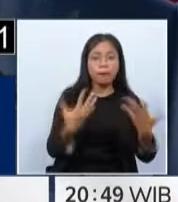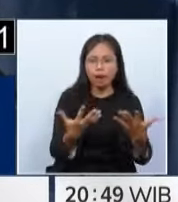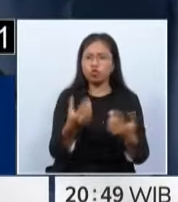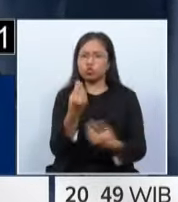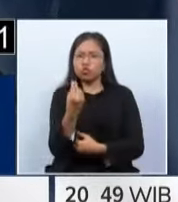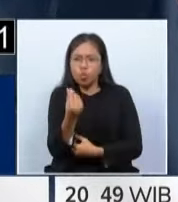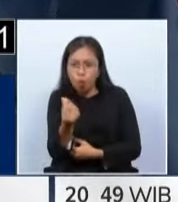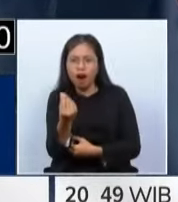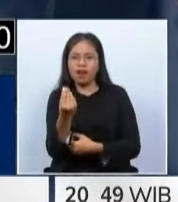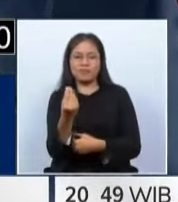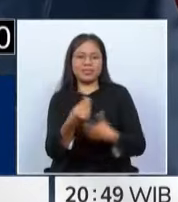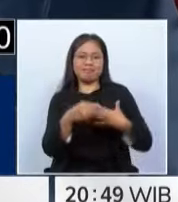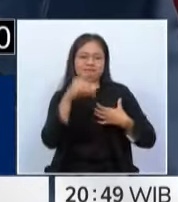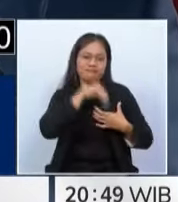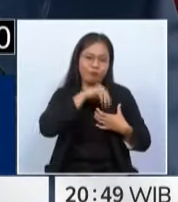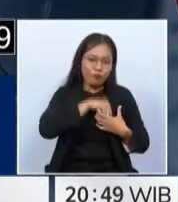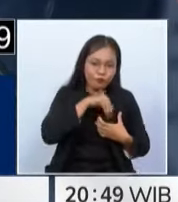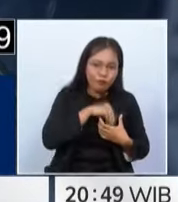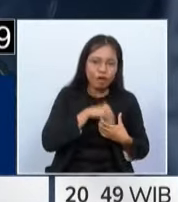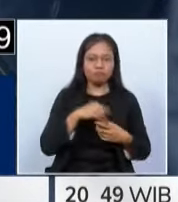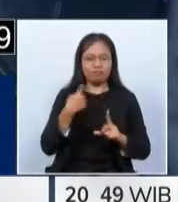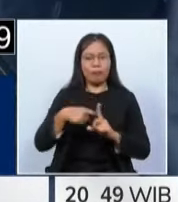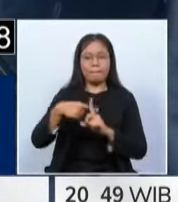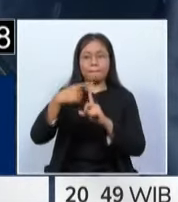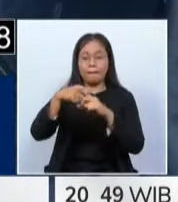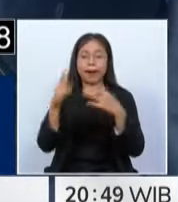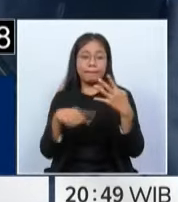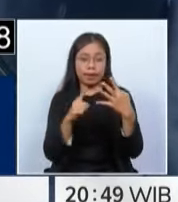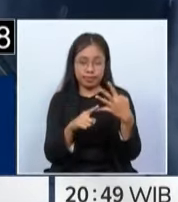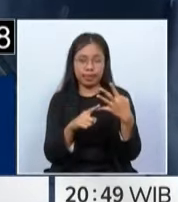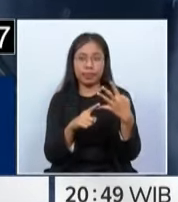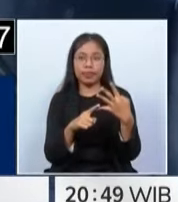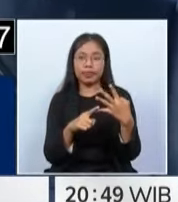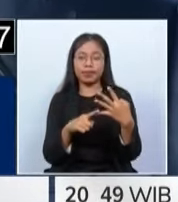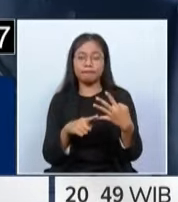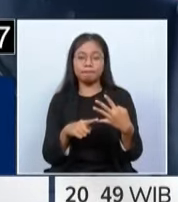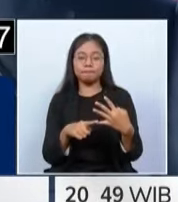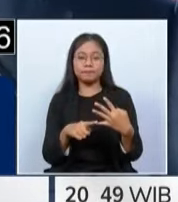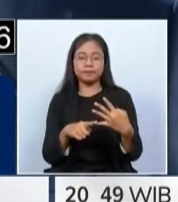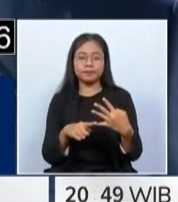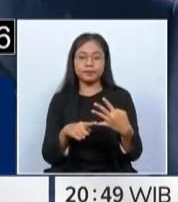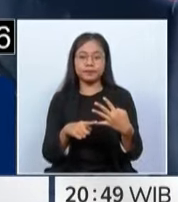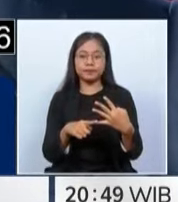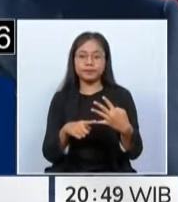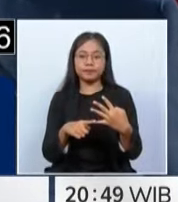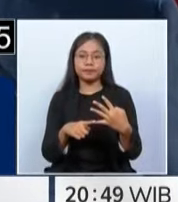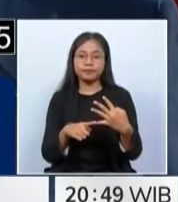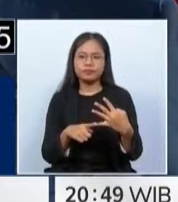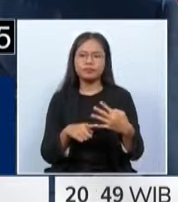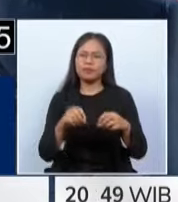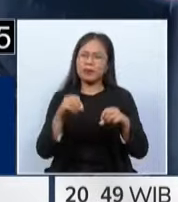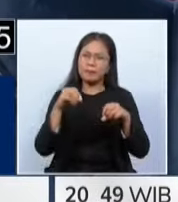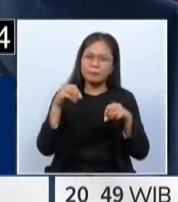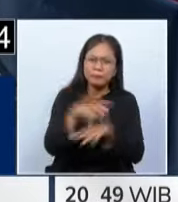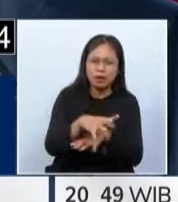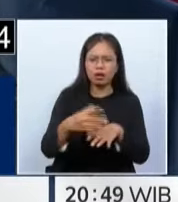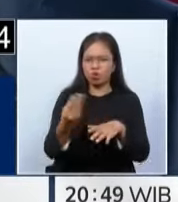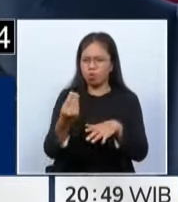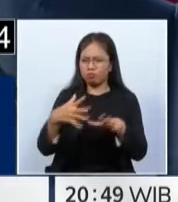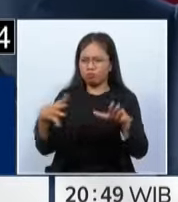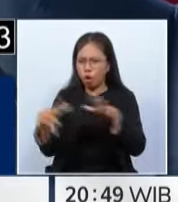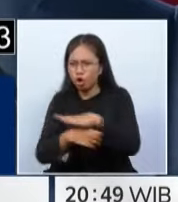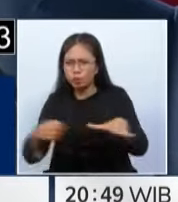namun tidak kalah penting adalah memastikan bahwa praktik-praktik koruptif yang membuat anggaran terserap